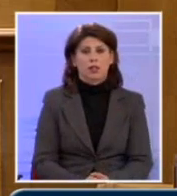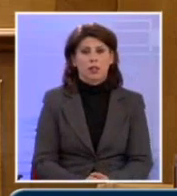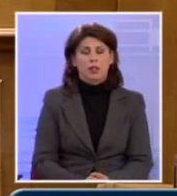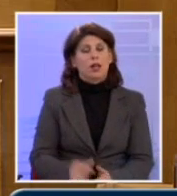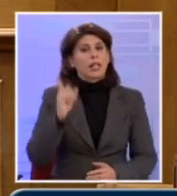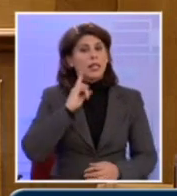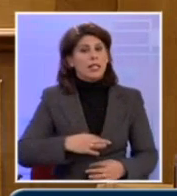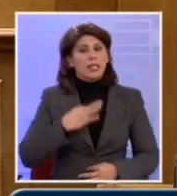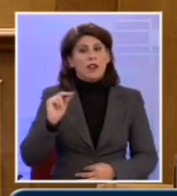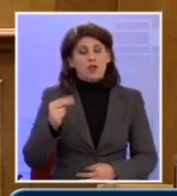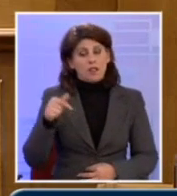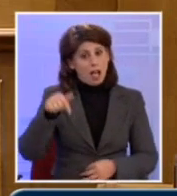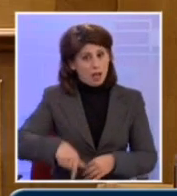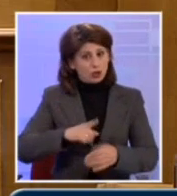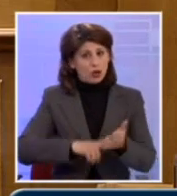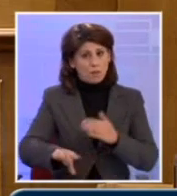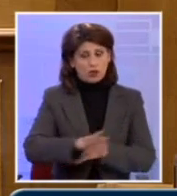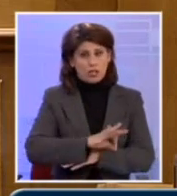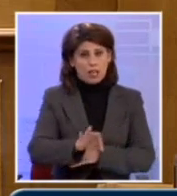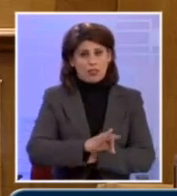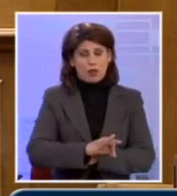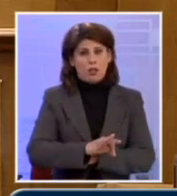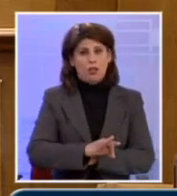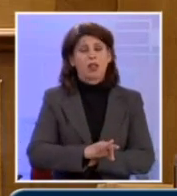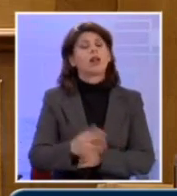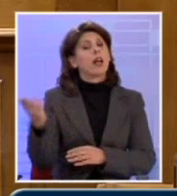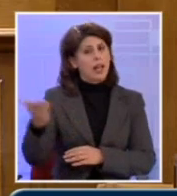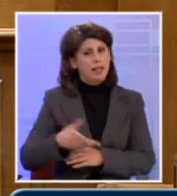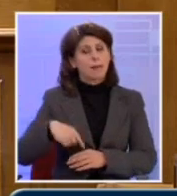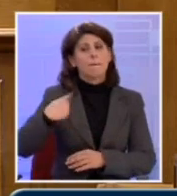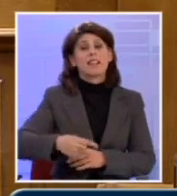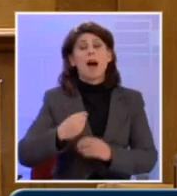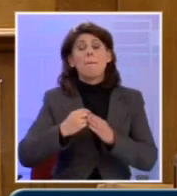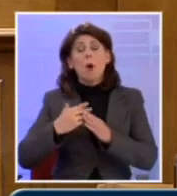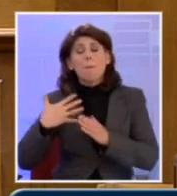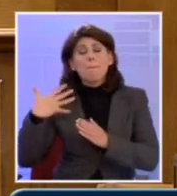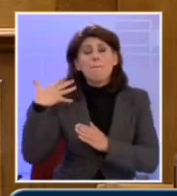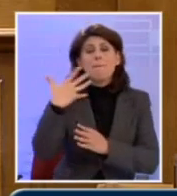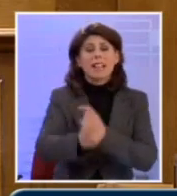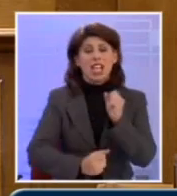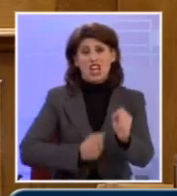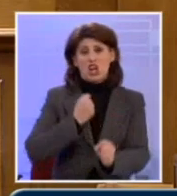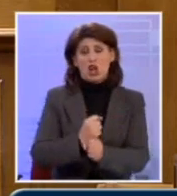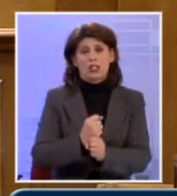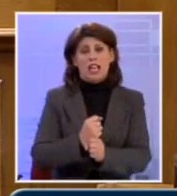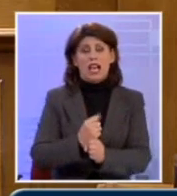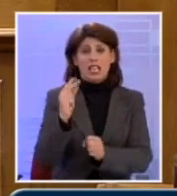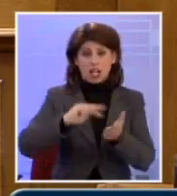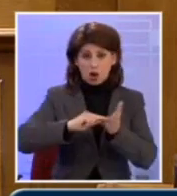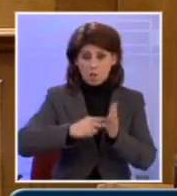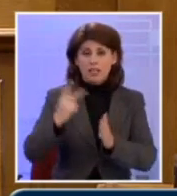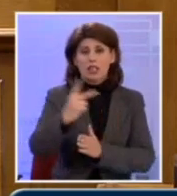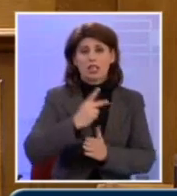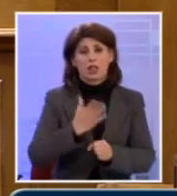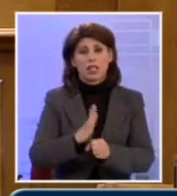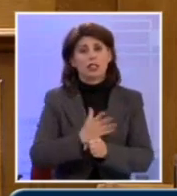Κυρίες και κύριοι βουλευτές, το παρόν νομοσχέδιο έρχεται μετά από 5 χρόνια κοινωνικής και οικονομικής καταστροφής